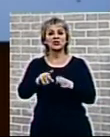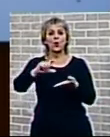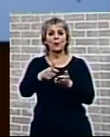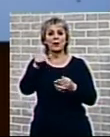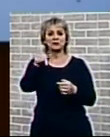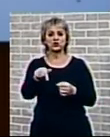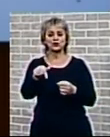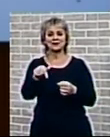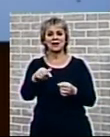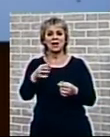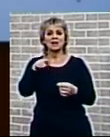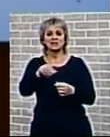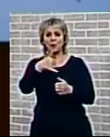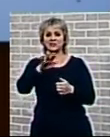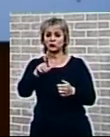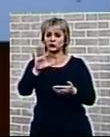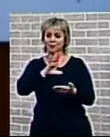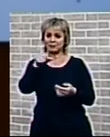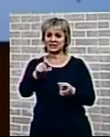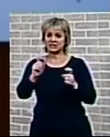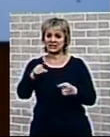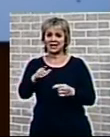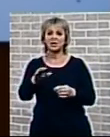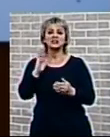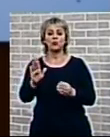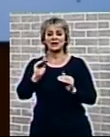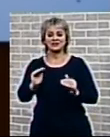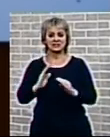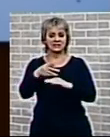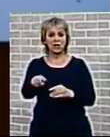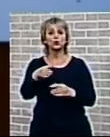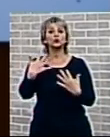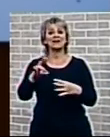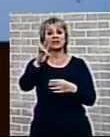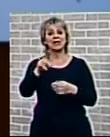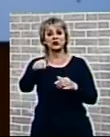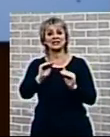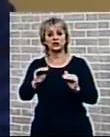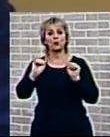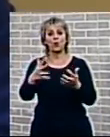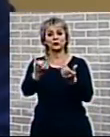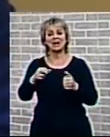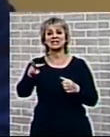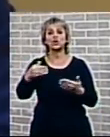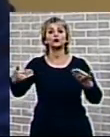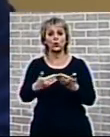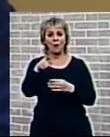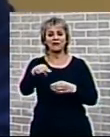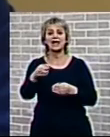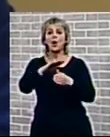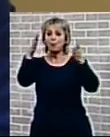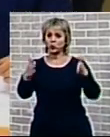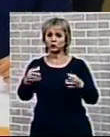помещении абсолютно неприятно находиться, тем более детям. Уже в ноябре дети смогут брать литературу в новой